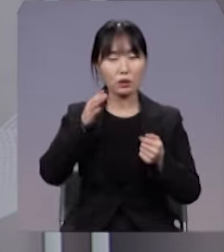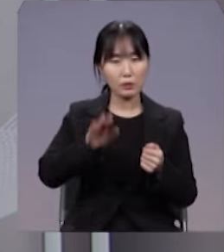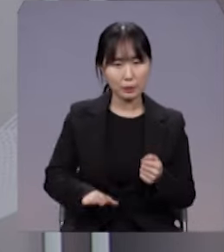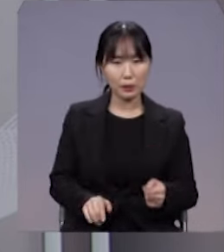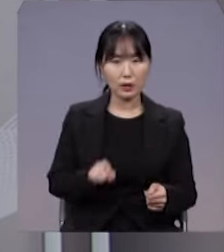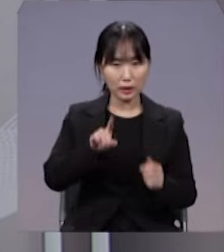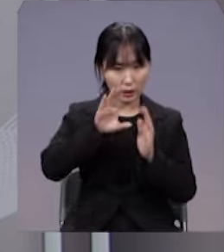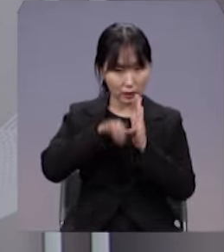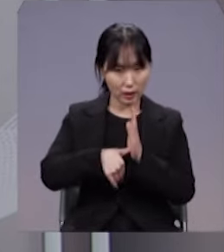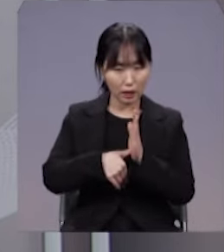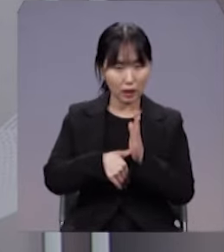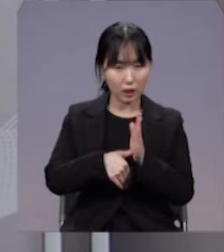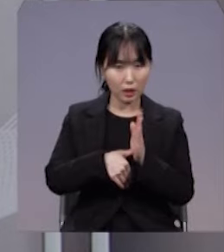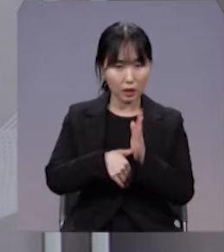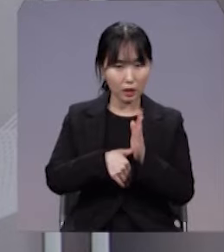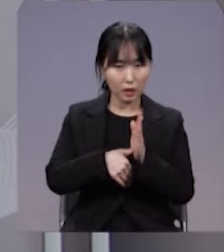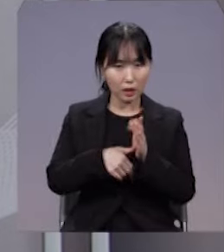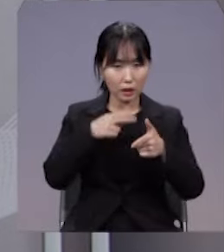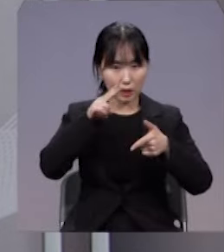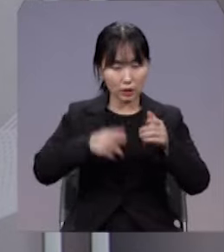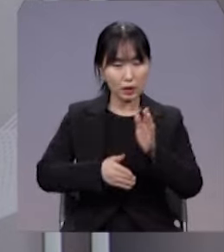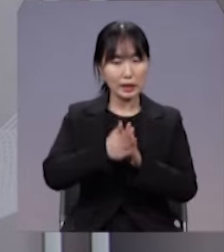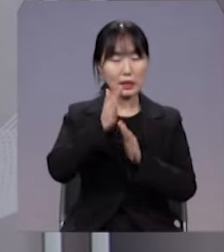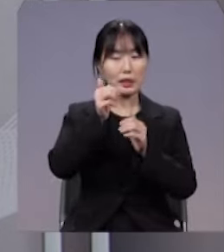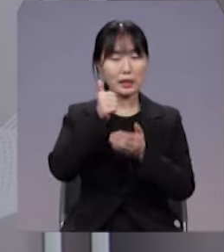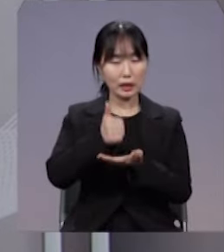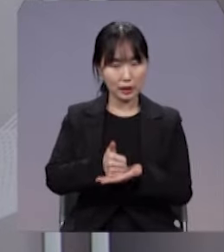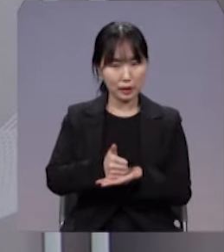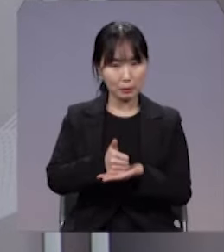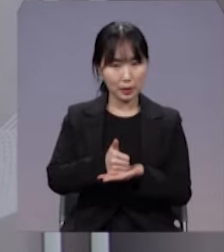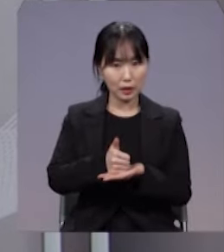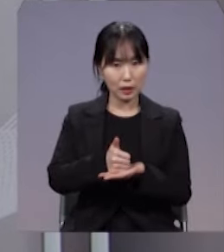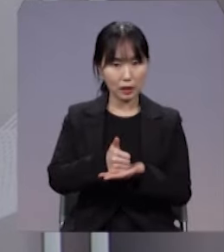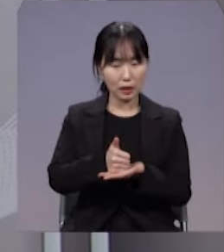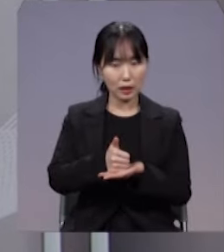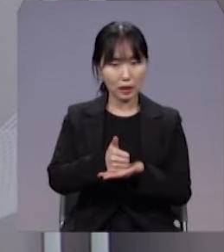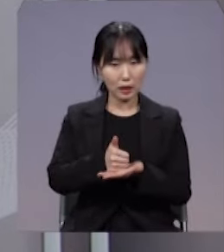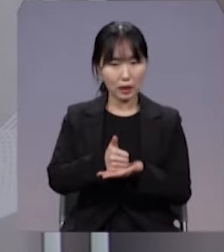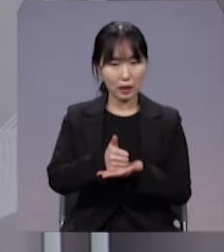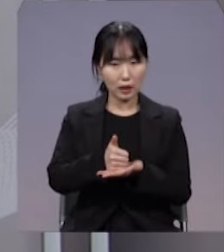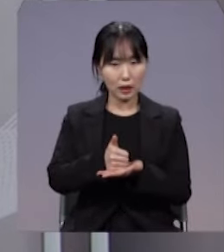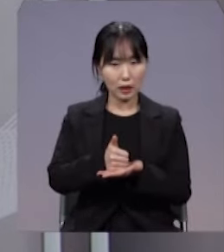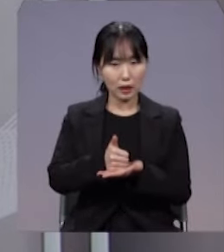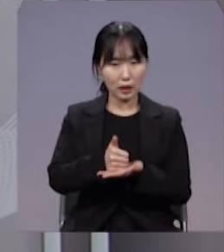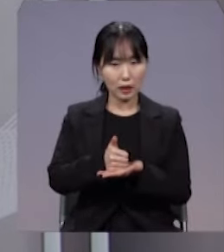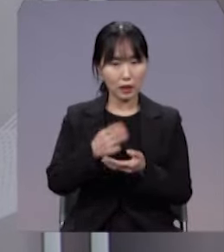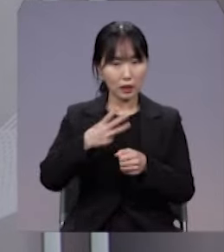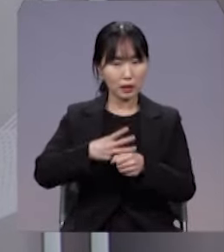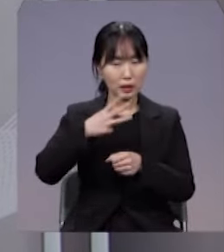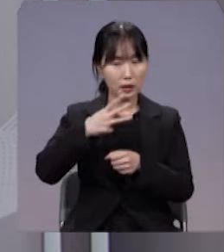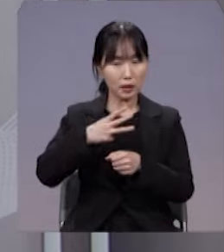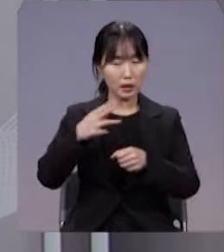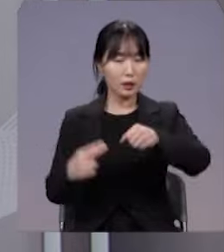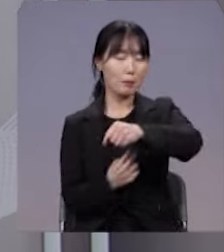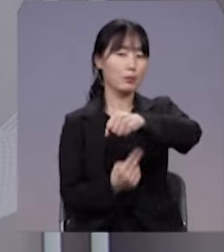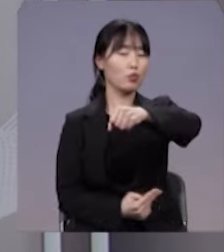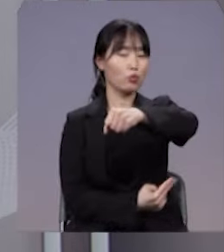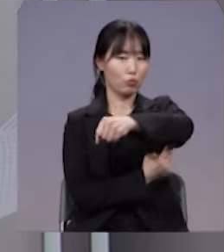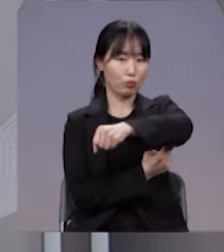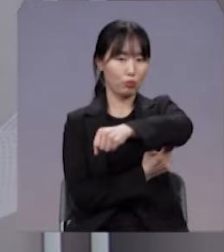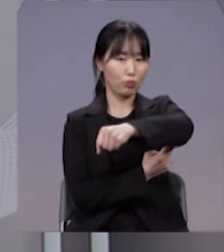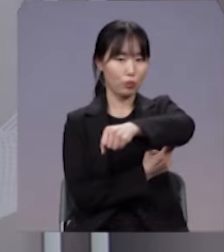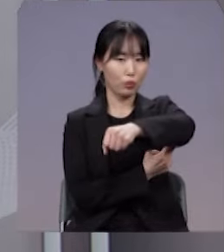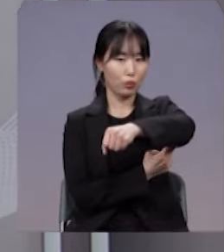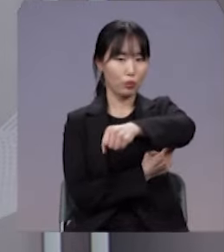당시에 우리 인천 시장님고 어 임기중에 제 3 6교 어